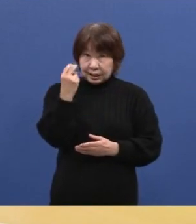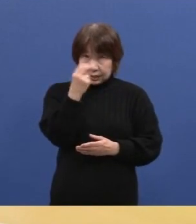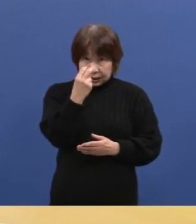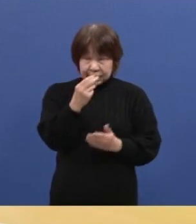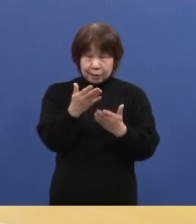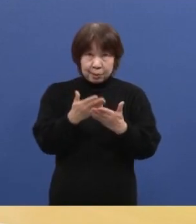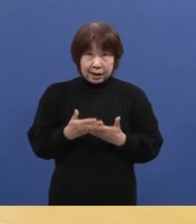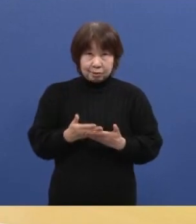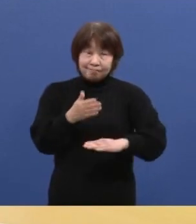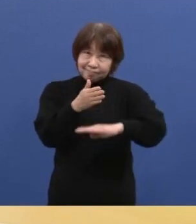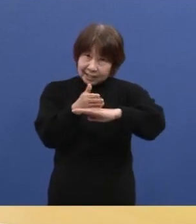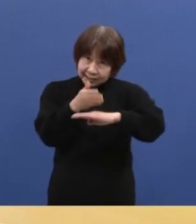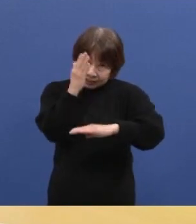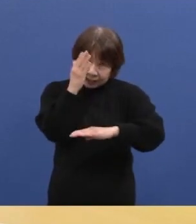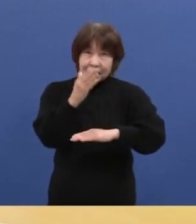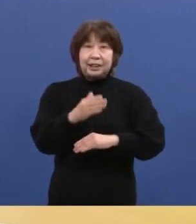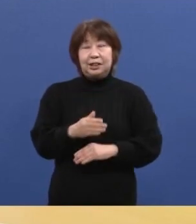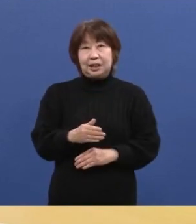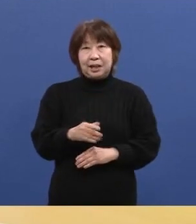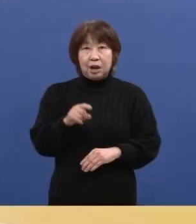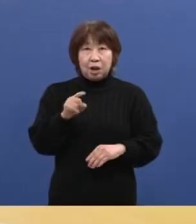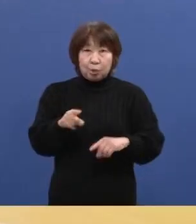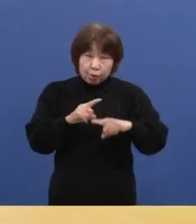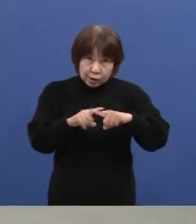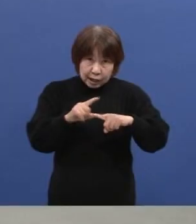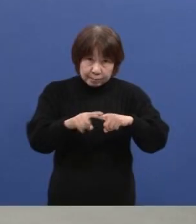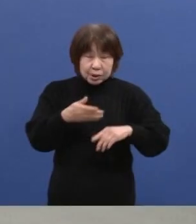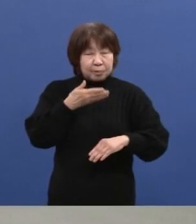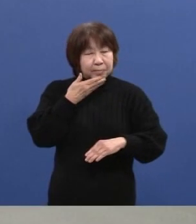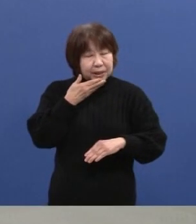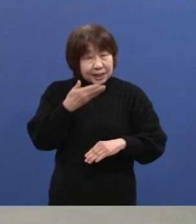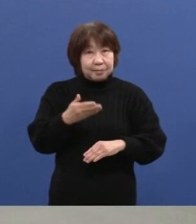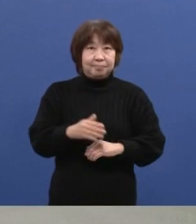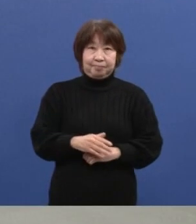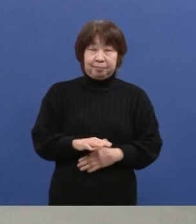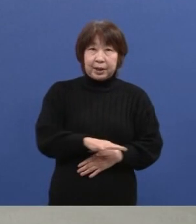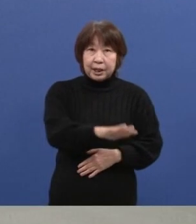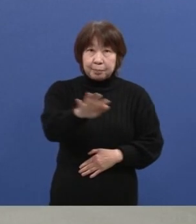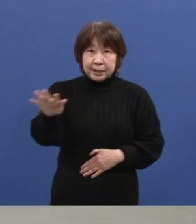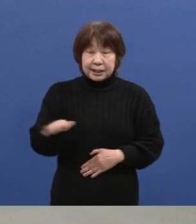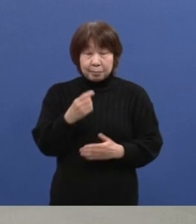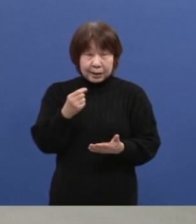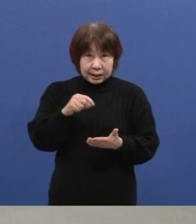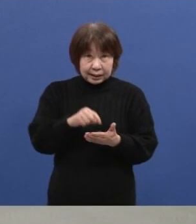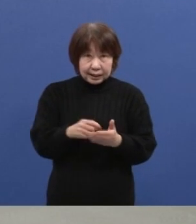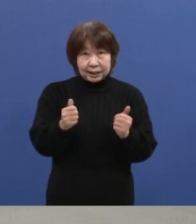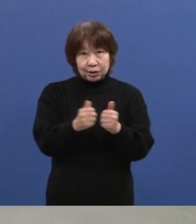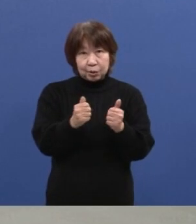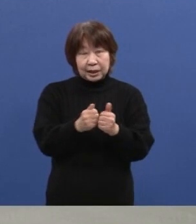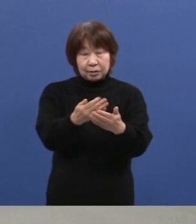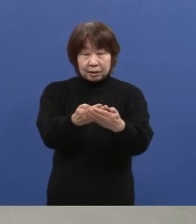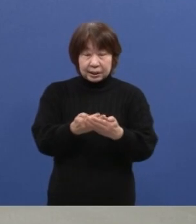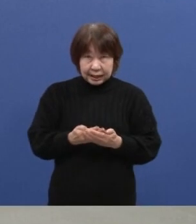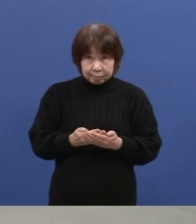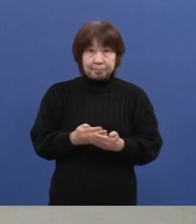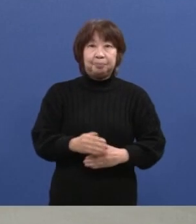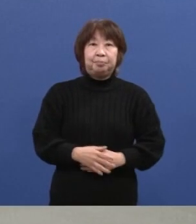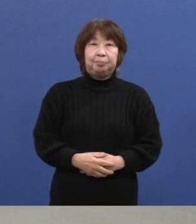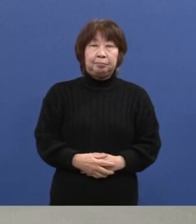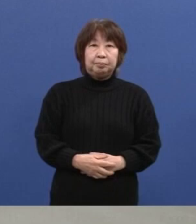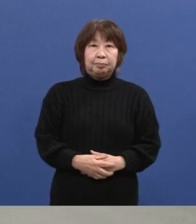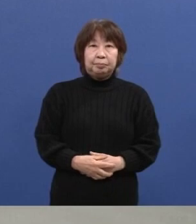や、このレファレンスサービスとっても便利ですね。 はい、皆さんもお気軽にご相談ください。